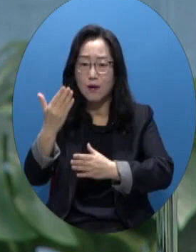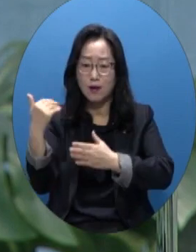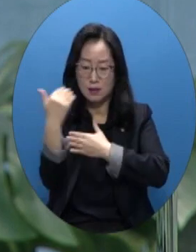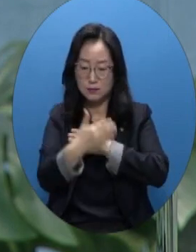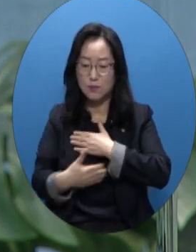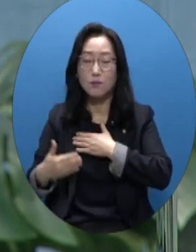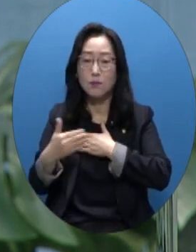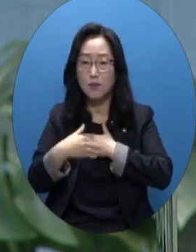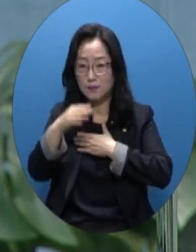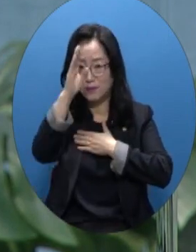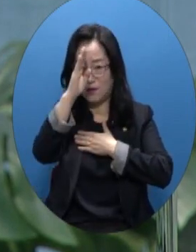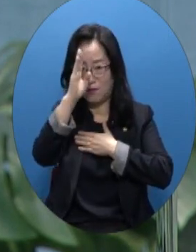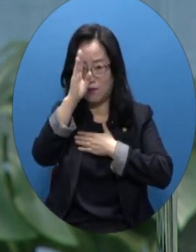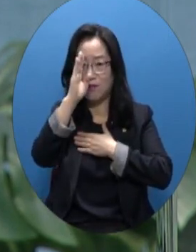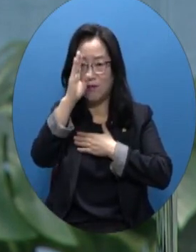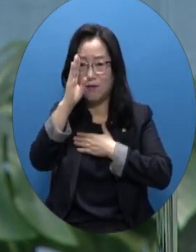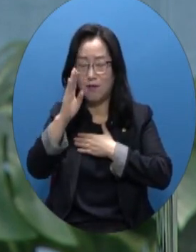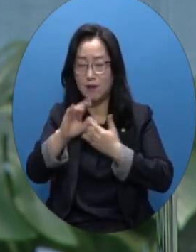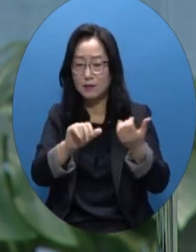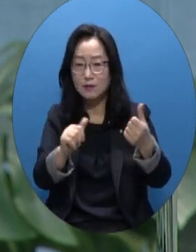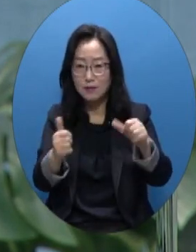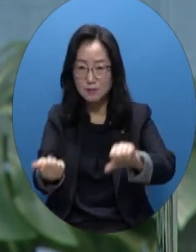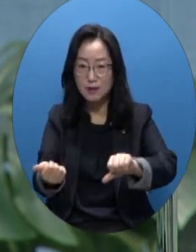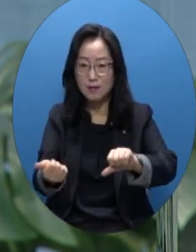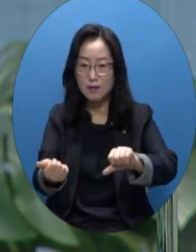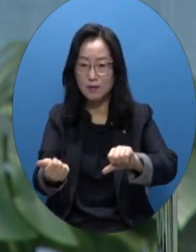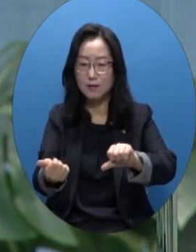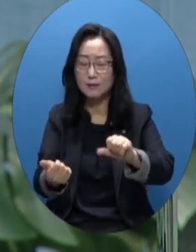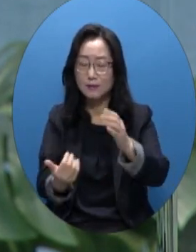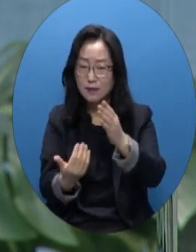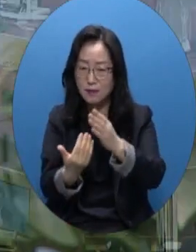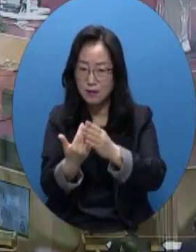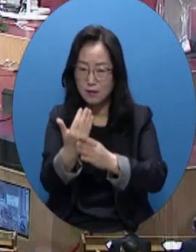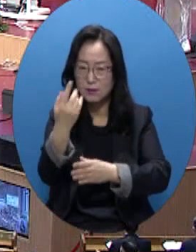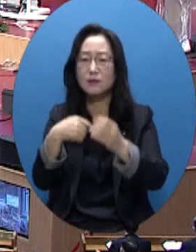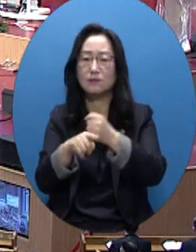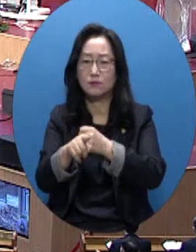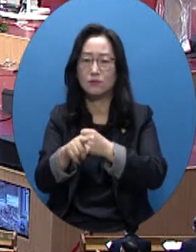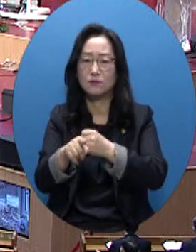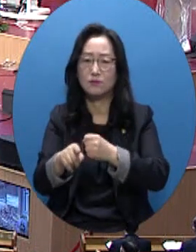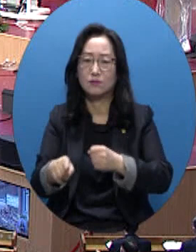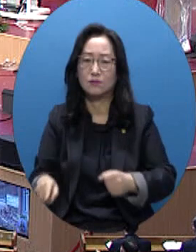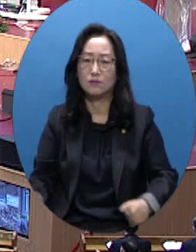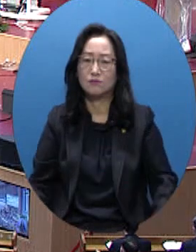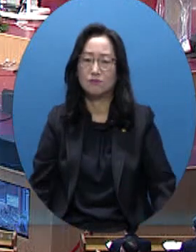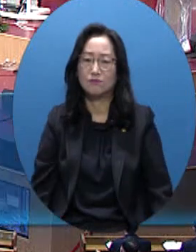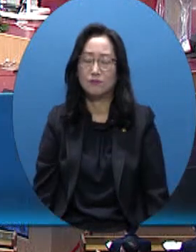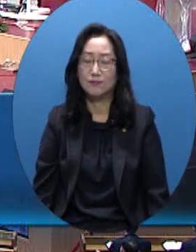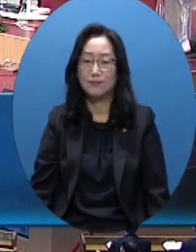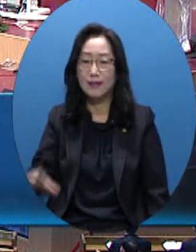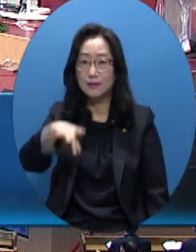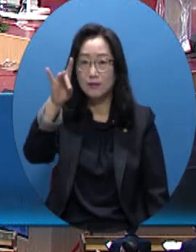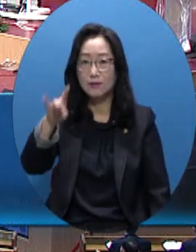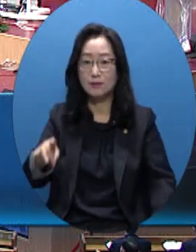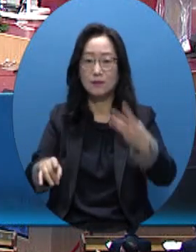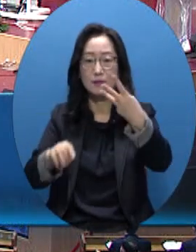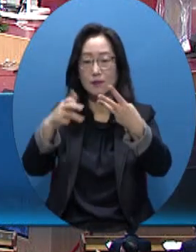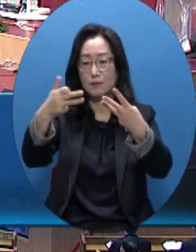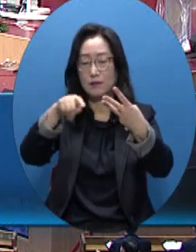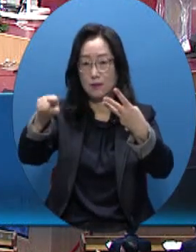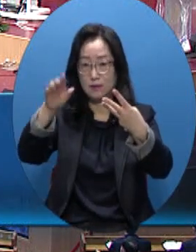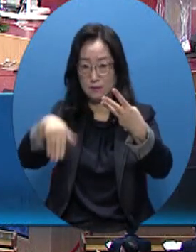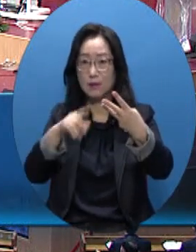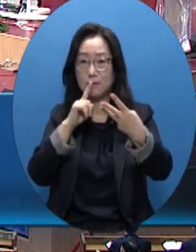는 질병과 사망 이 다가오게 된 것입니다 창세기 3장 18절 19절 을